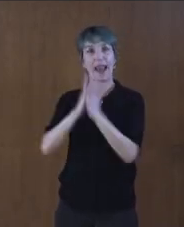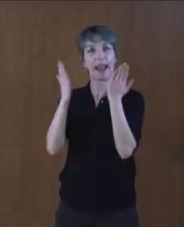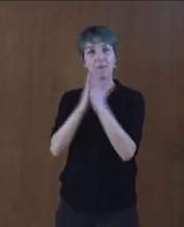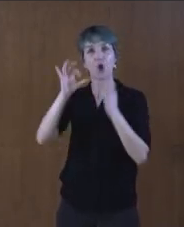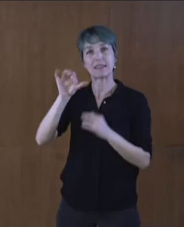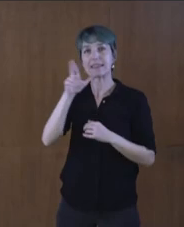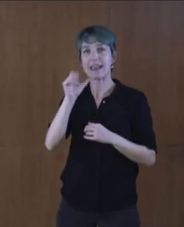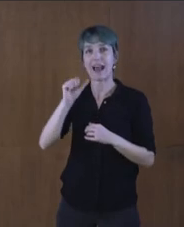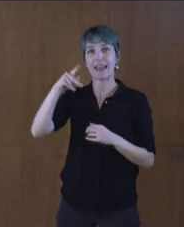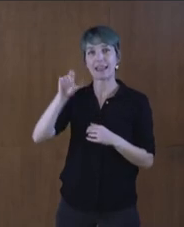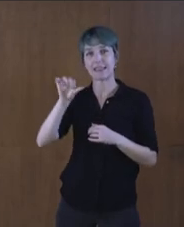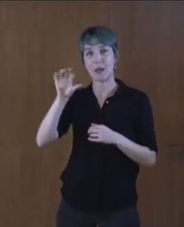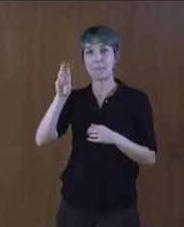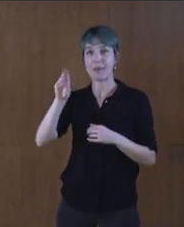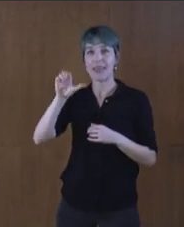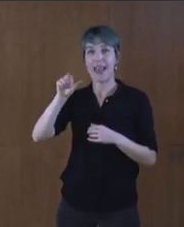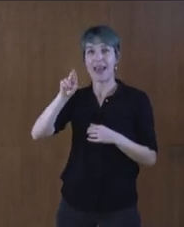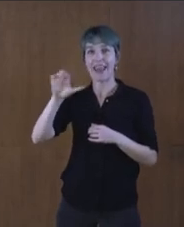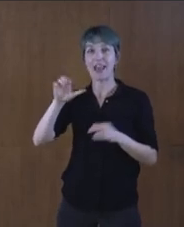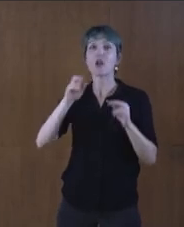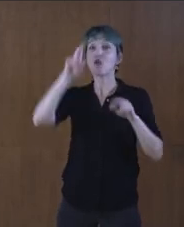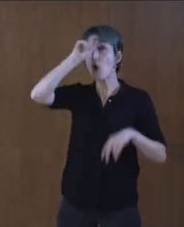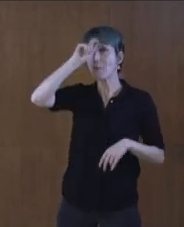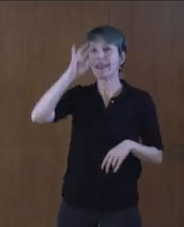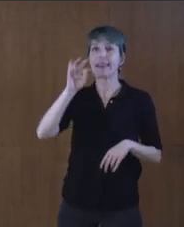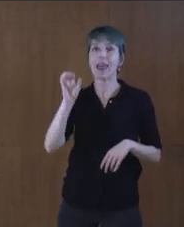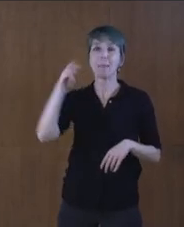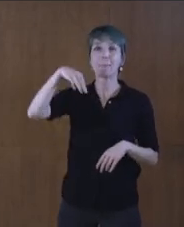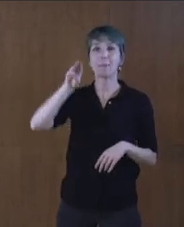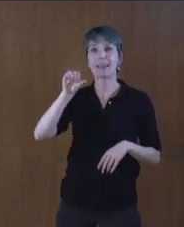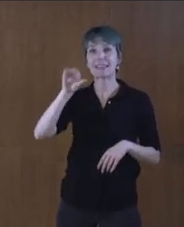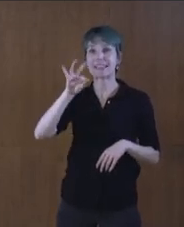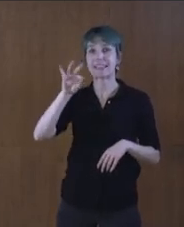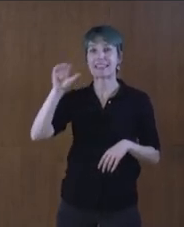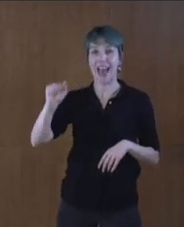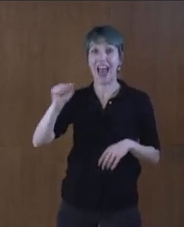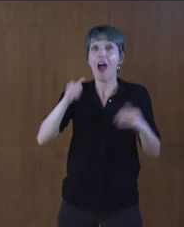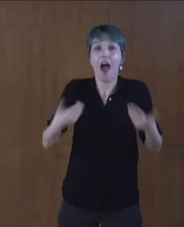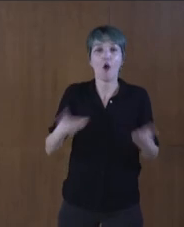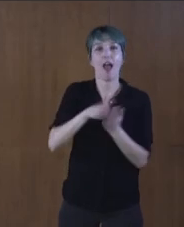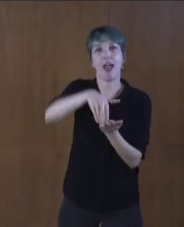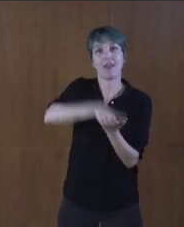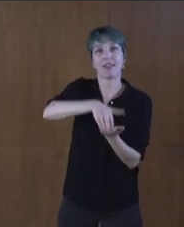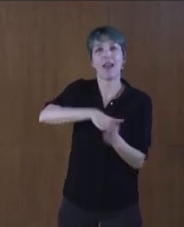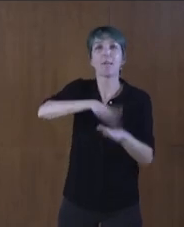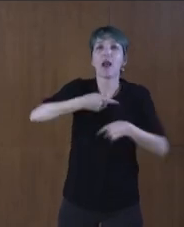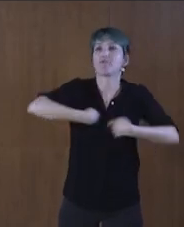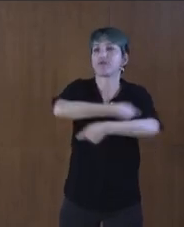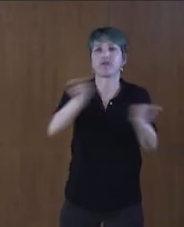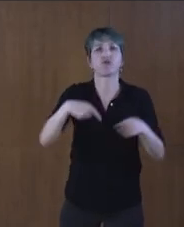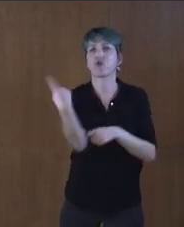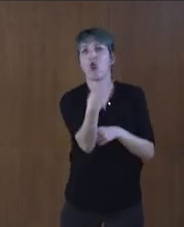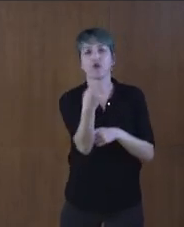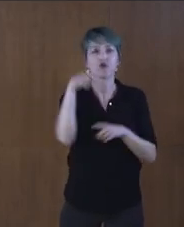Shakespeare, que hem editat perquè la tinguin tots els membres, estudiants, professors